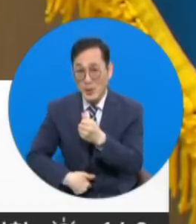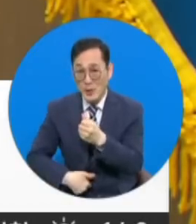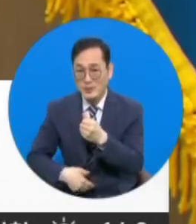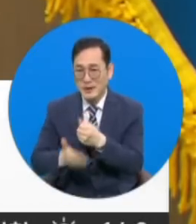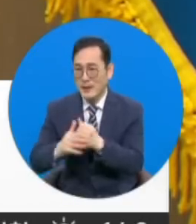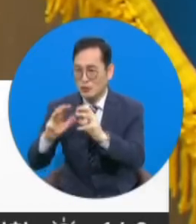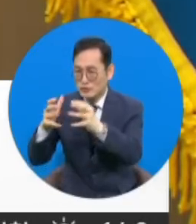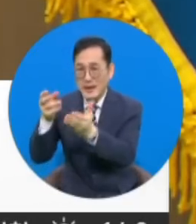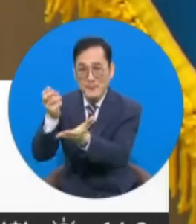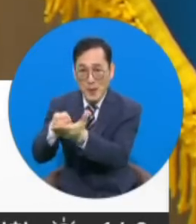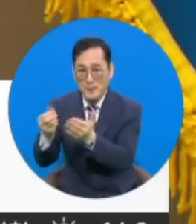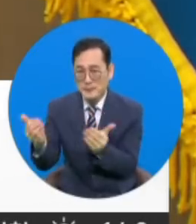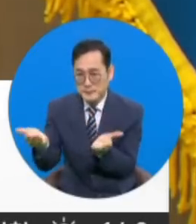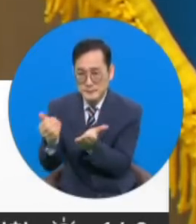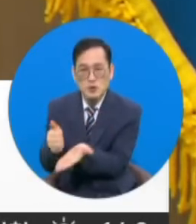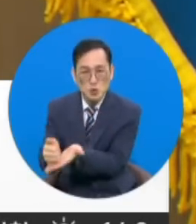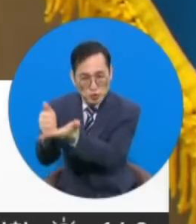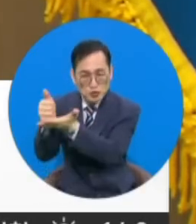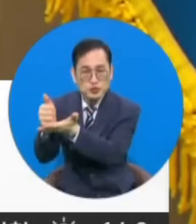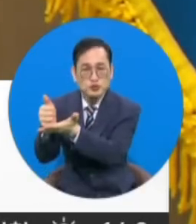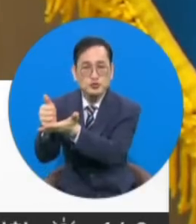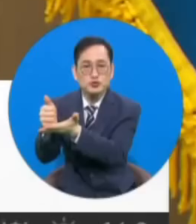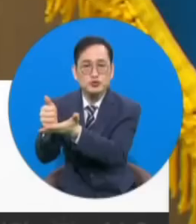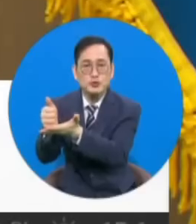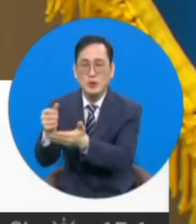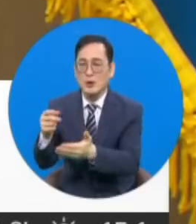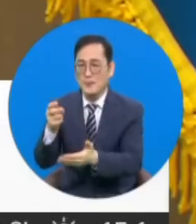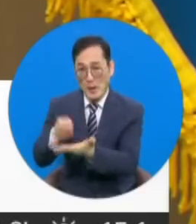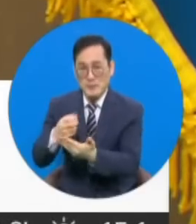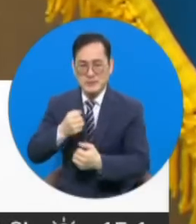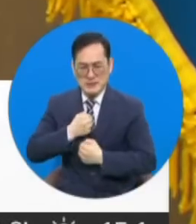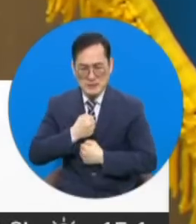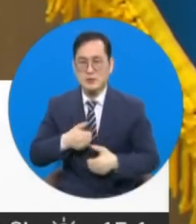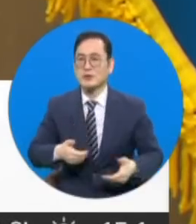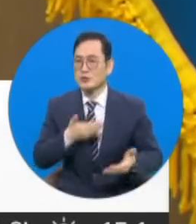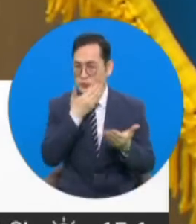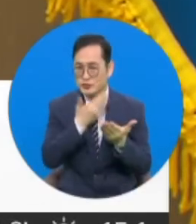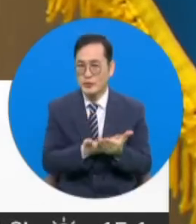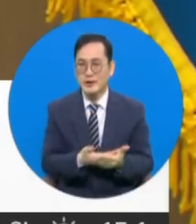국제 규범의 존중과 그 준수는 매우 중요합니다